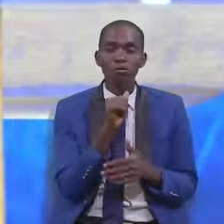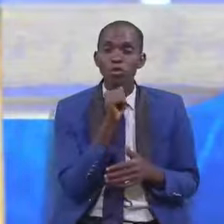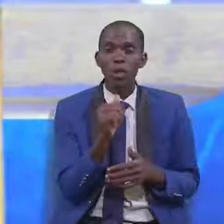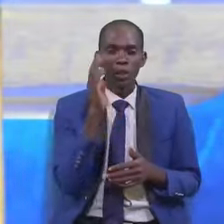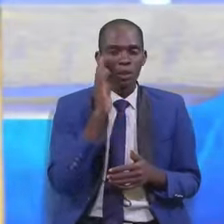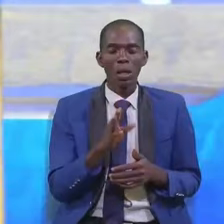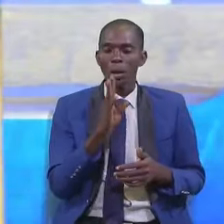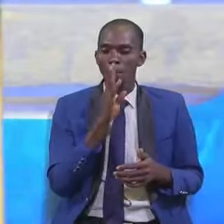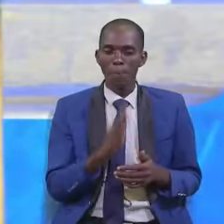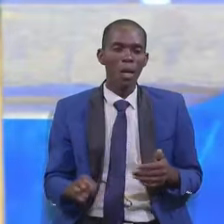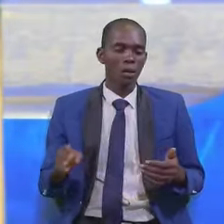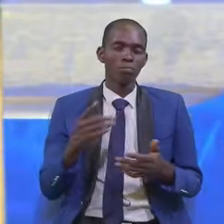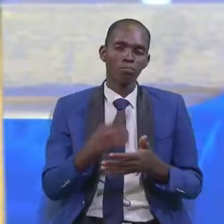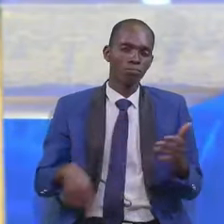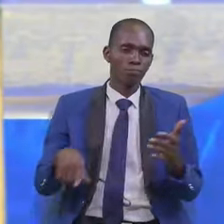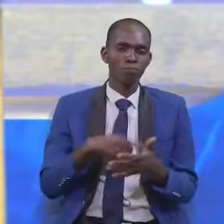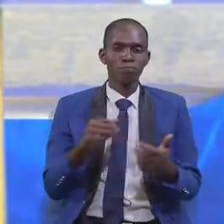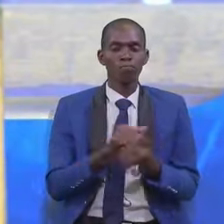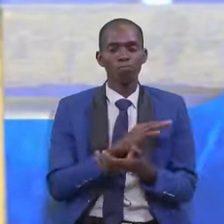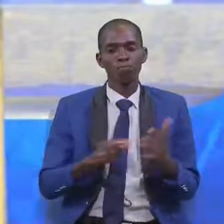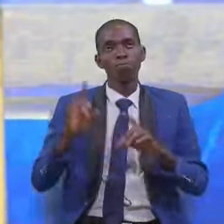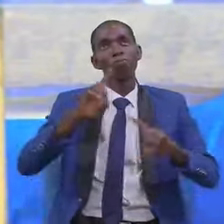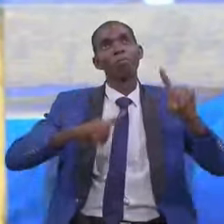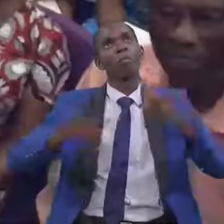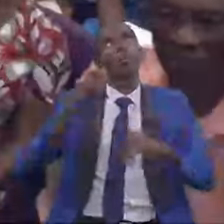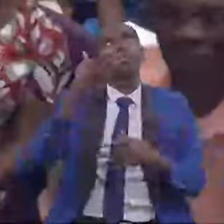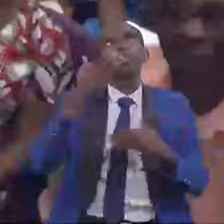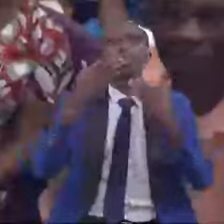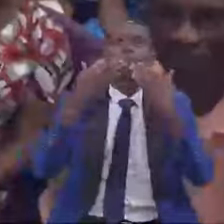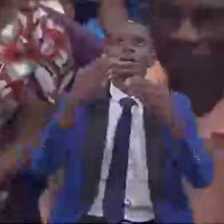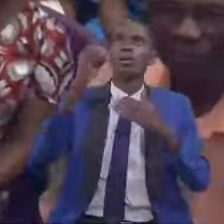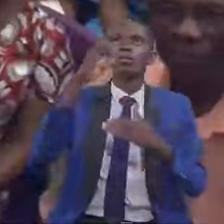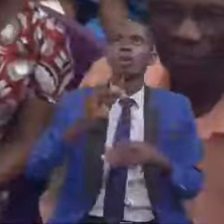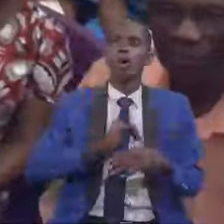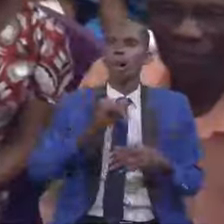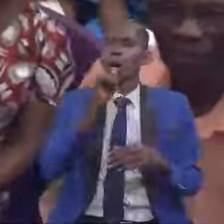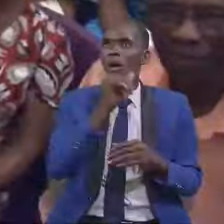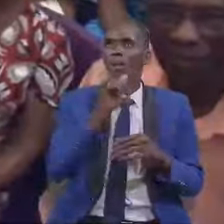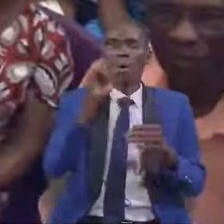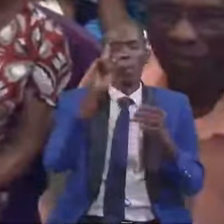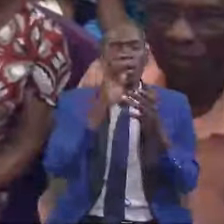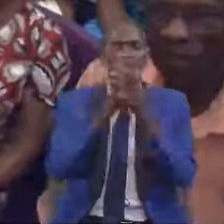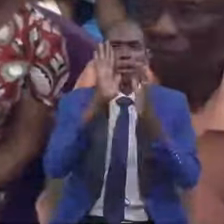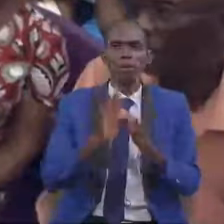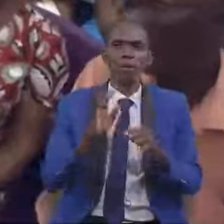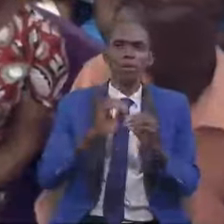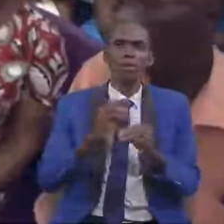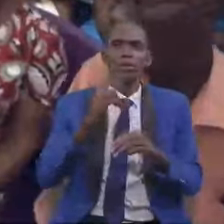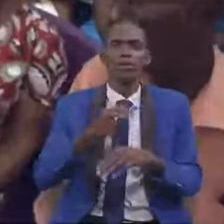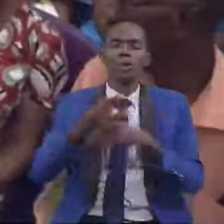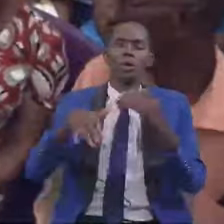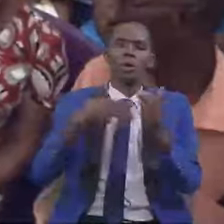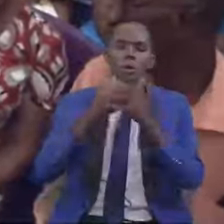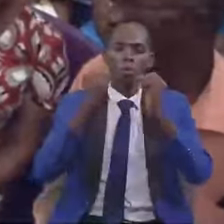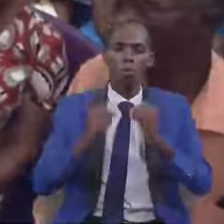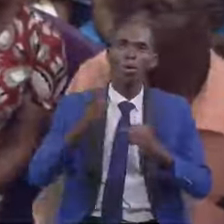Dieu merci, je suis croyant. Je suis croyant en Dieu, en le Dieu Tout-Puissant. Je suis croyant en le Dieu qui a créé